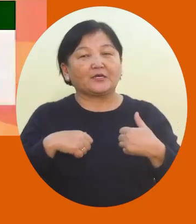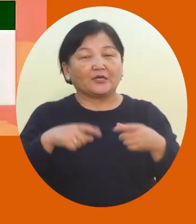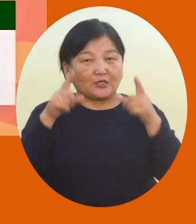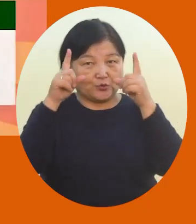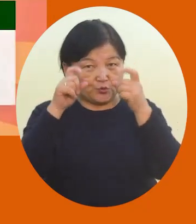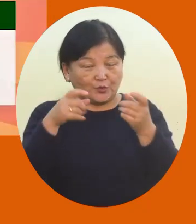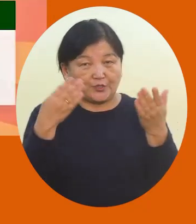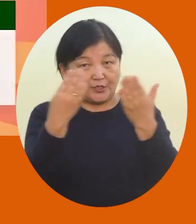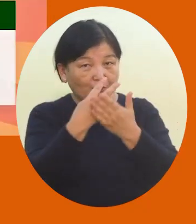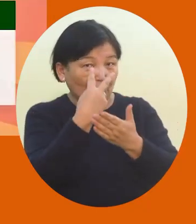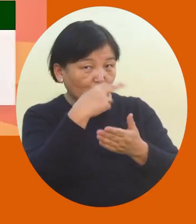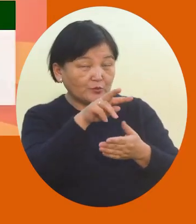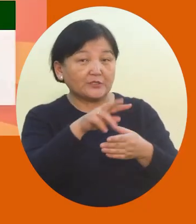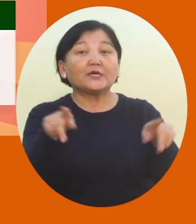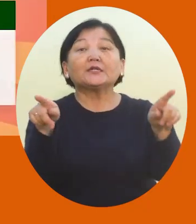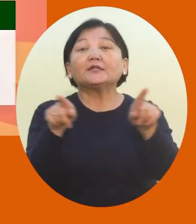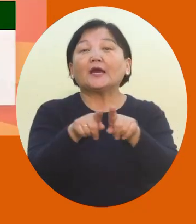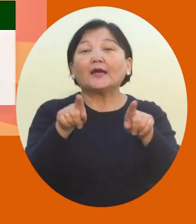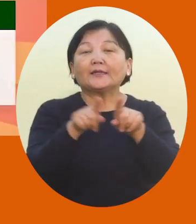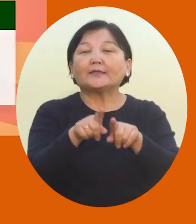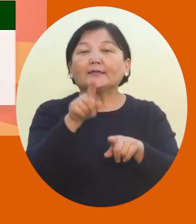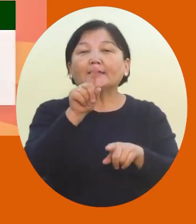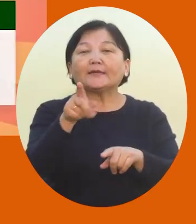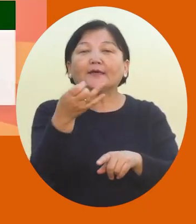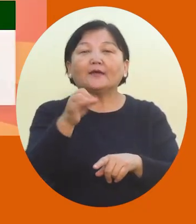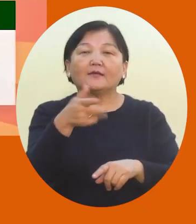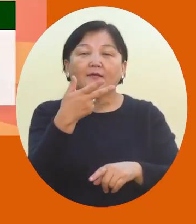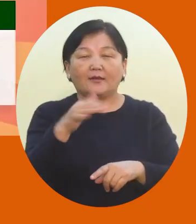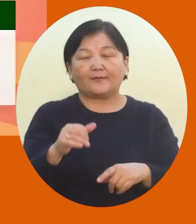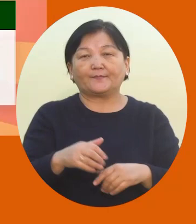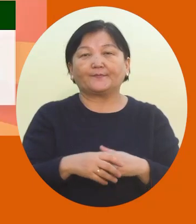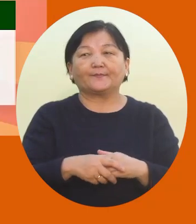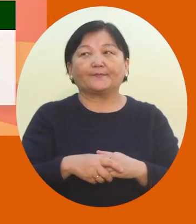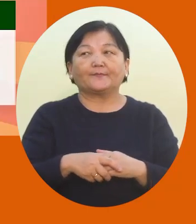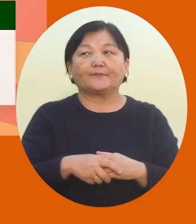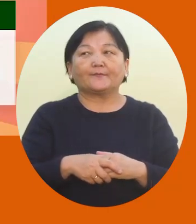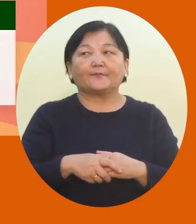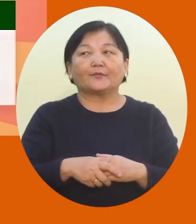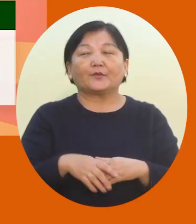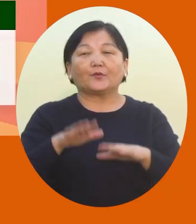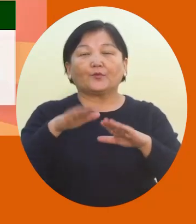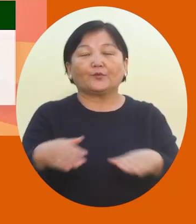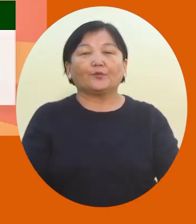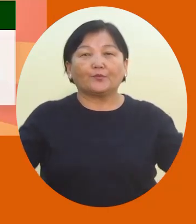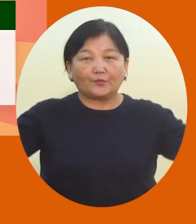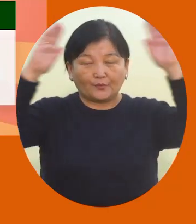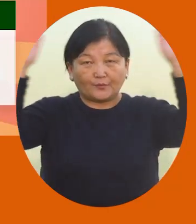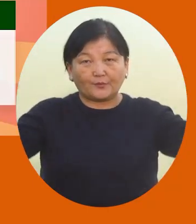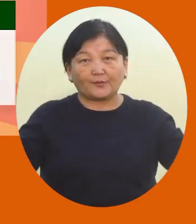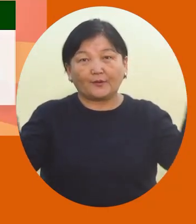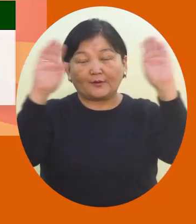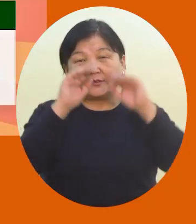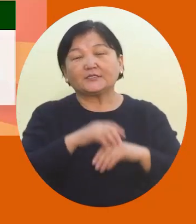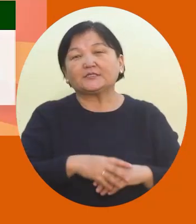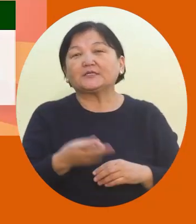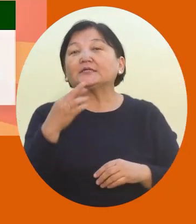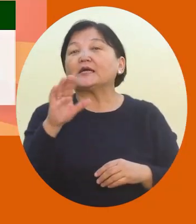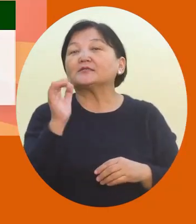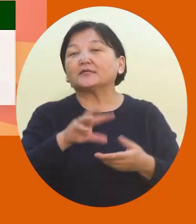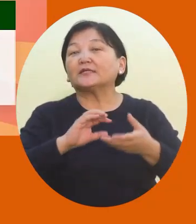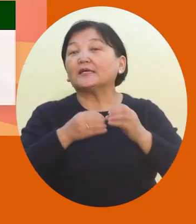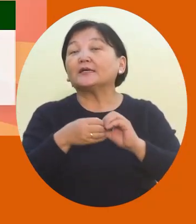секундын хугацаанд дагаж хийн. 2 3 4 5 6